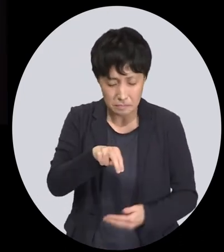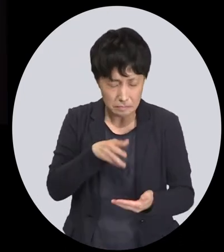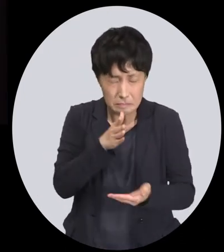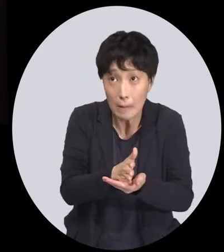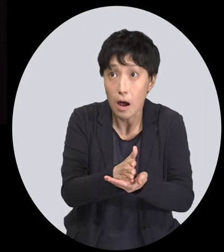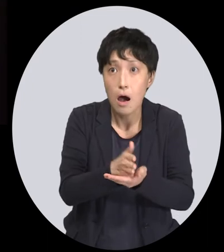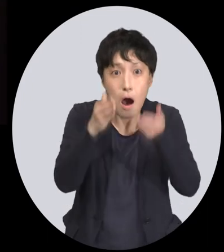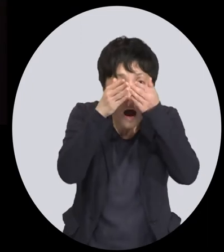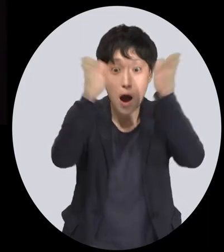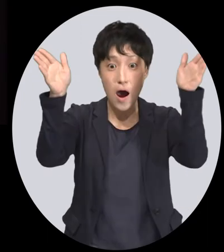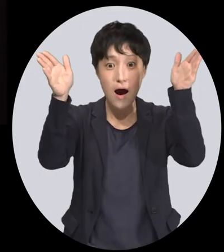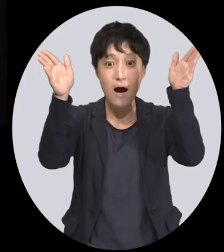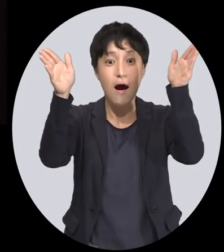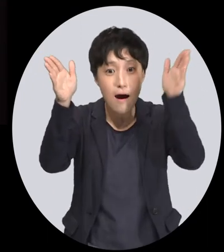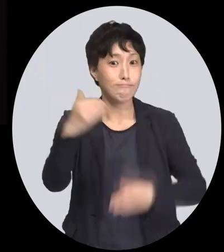ください